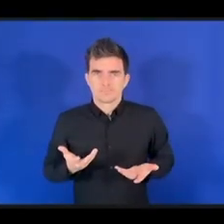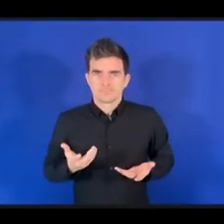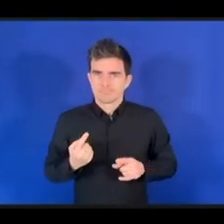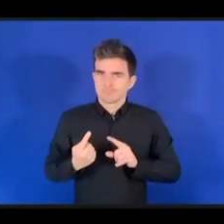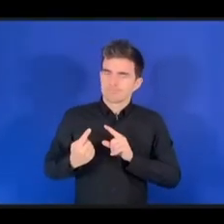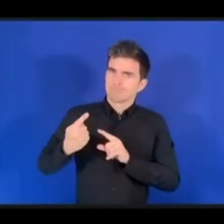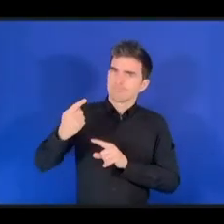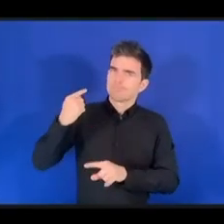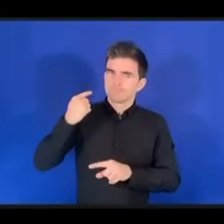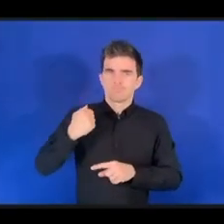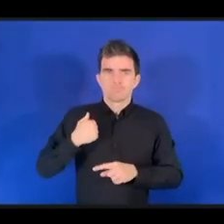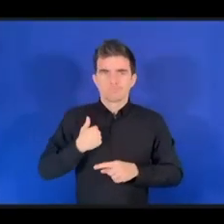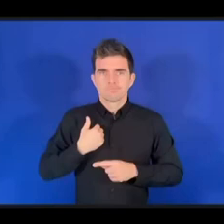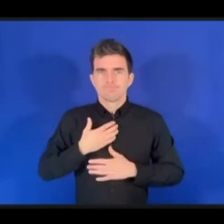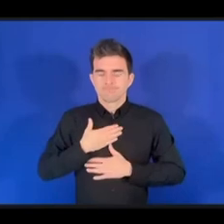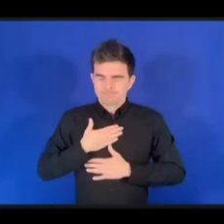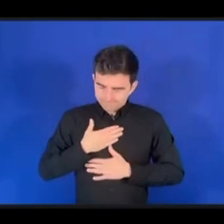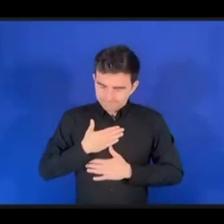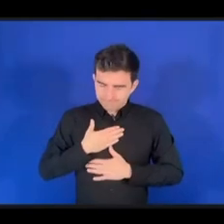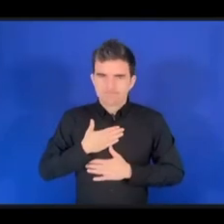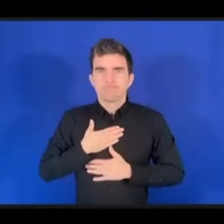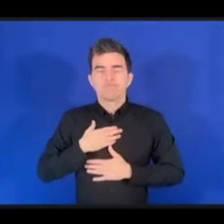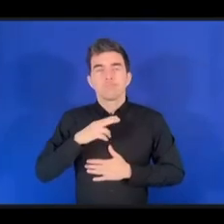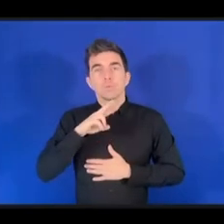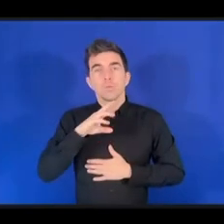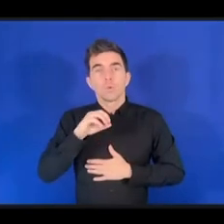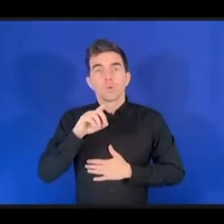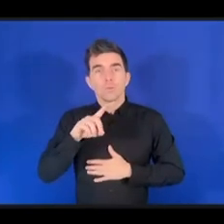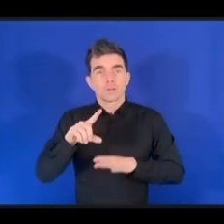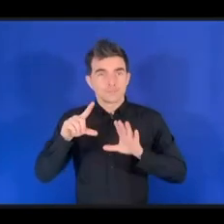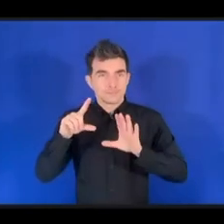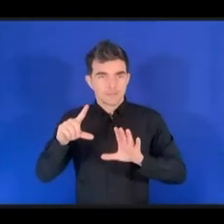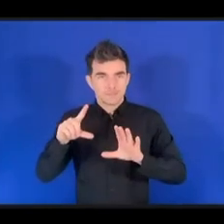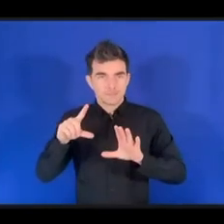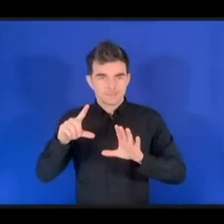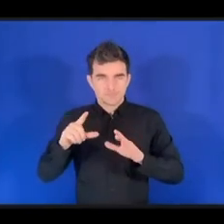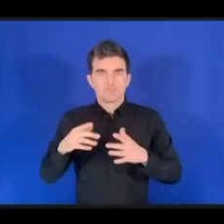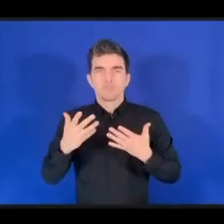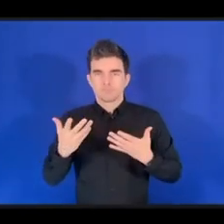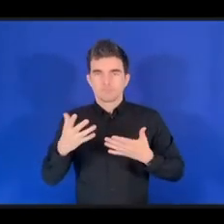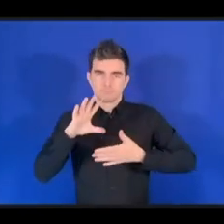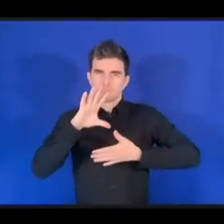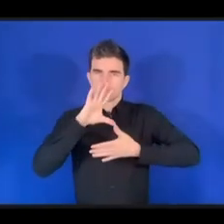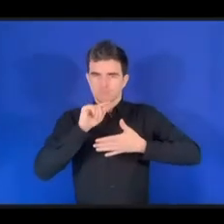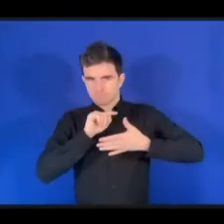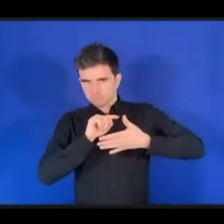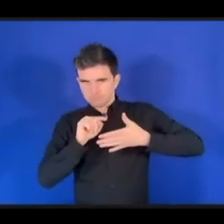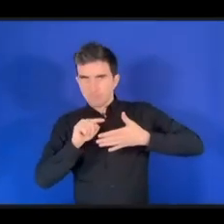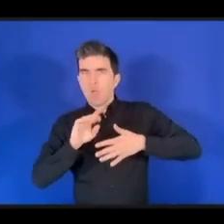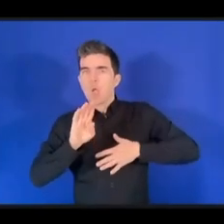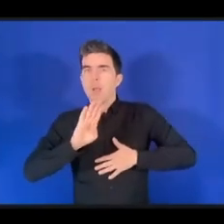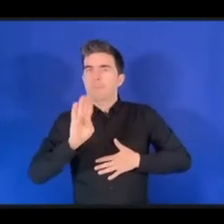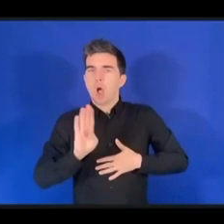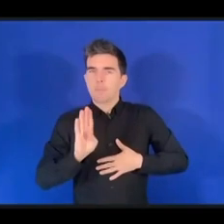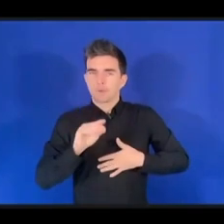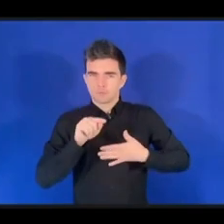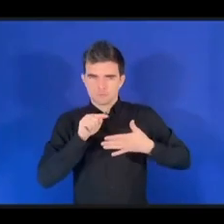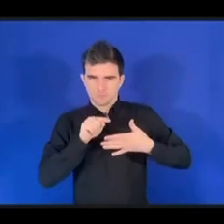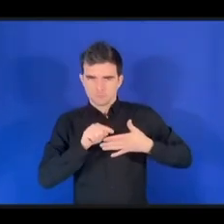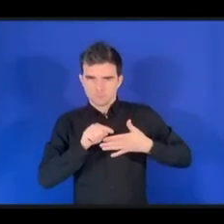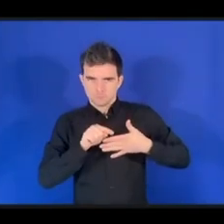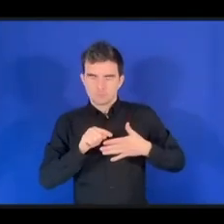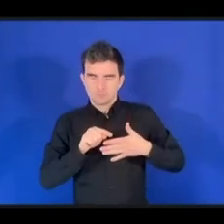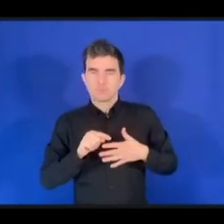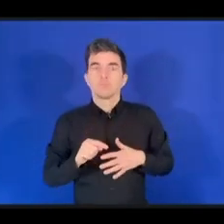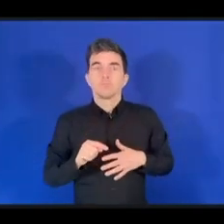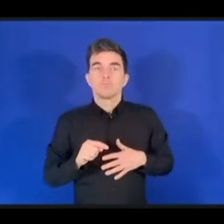2017 en tant que représentant de la société d'Internet de la Barbade j'ai eu l'occasion de prendre la parole